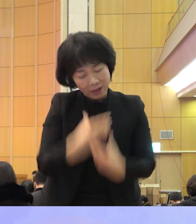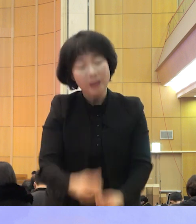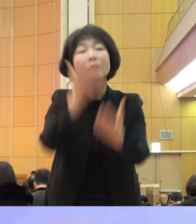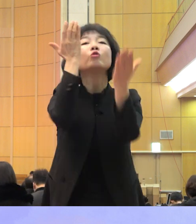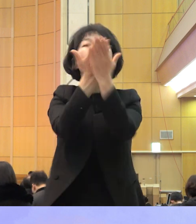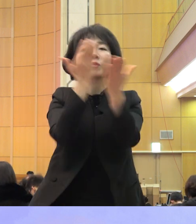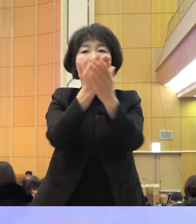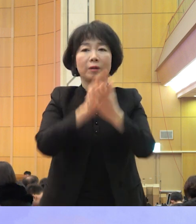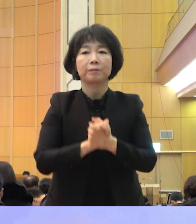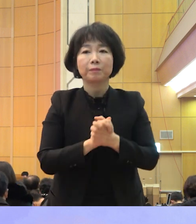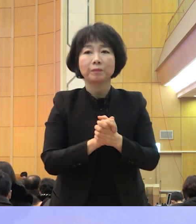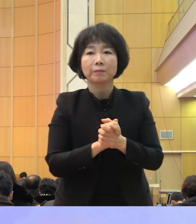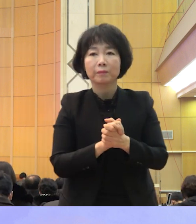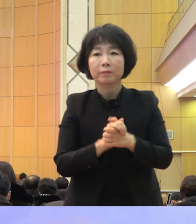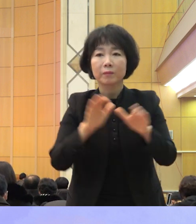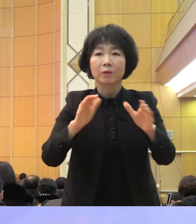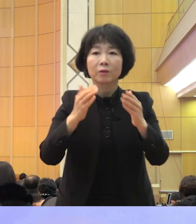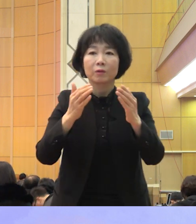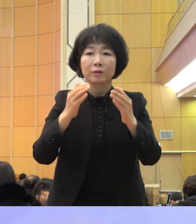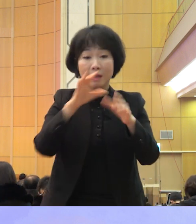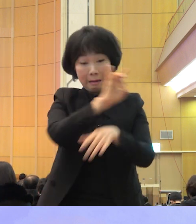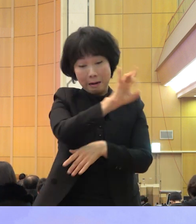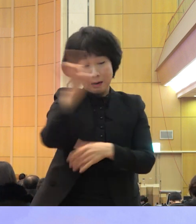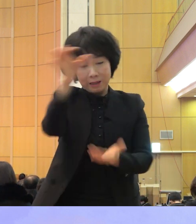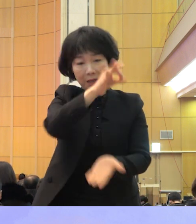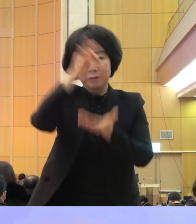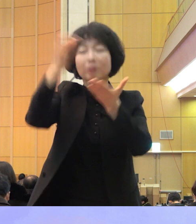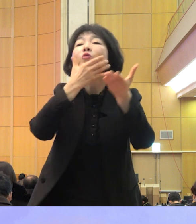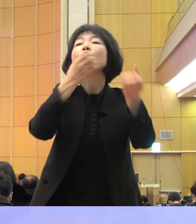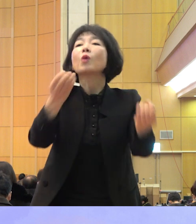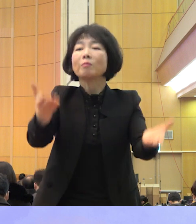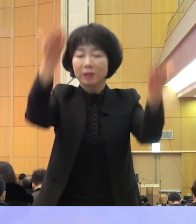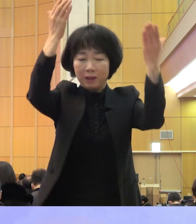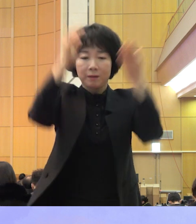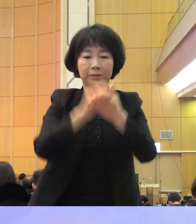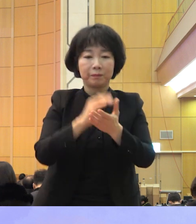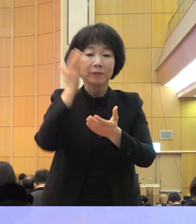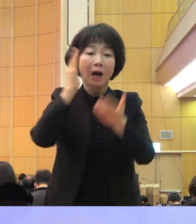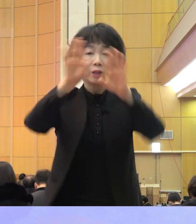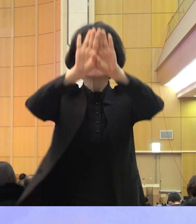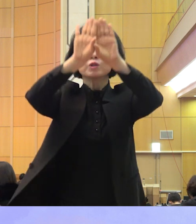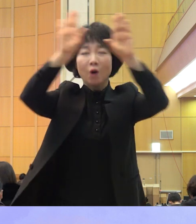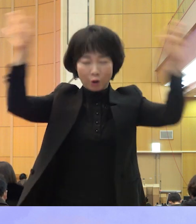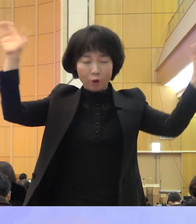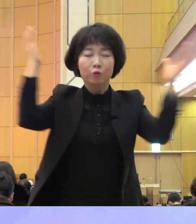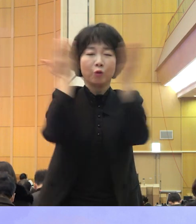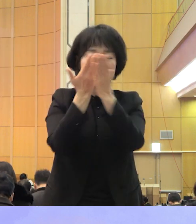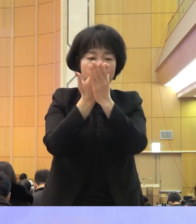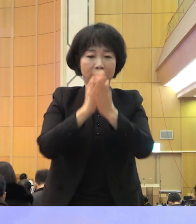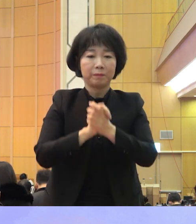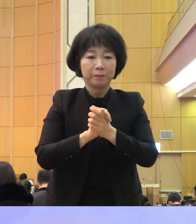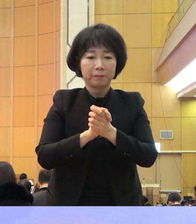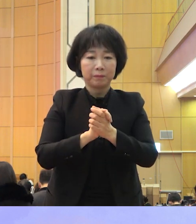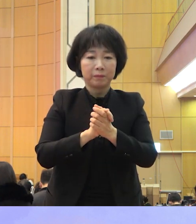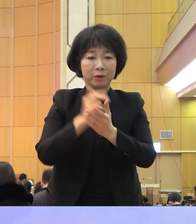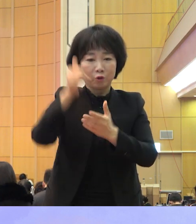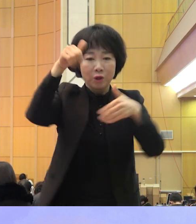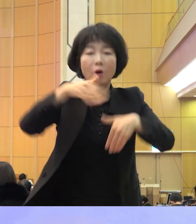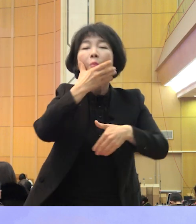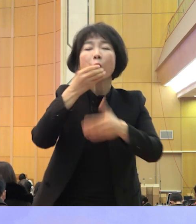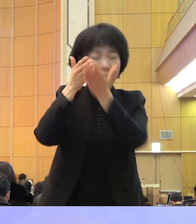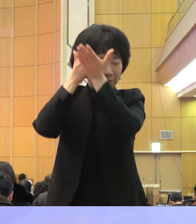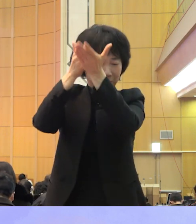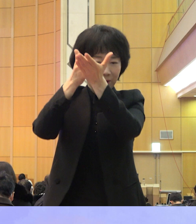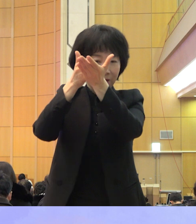하여 주옵소서. 오늘 주님 앞에 드린 예물 위에 축복합니다. 하늘 문을 열어놓아 주시옵소서. 주의 종이